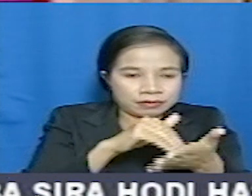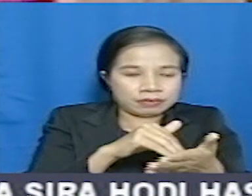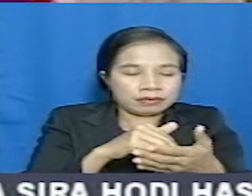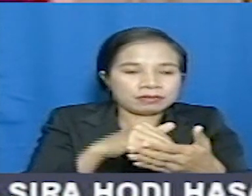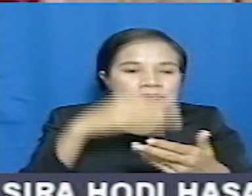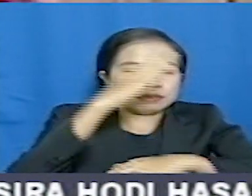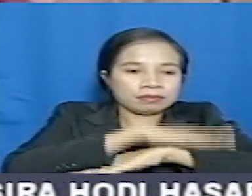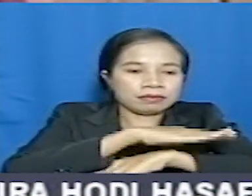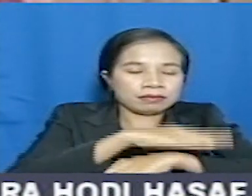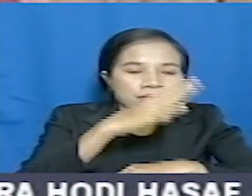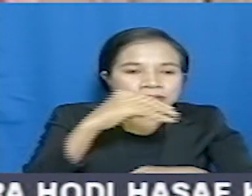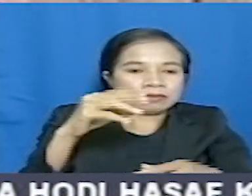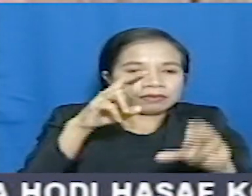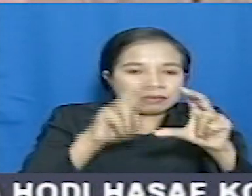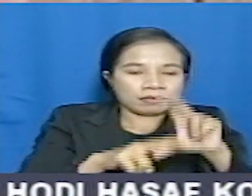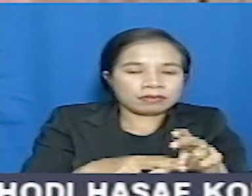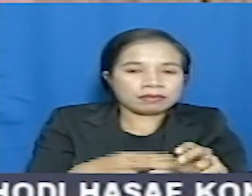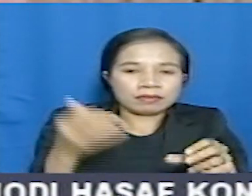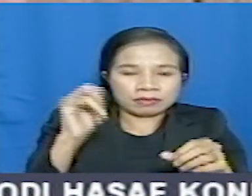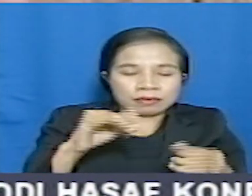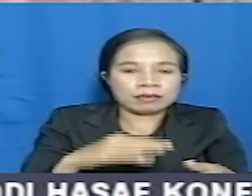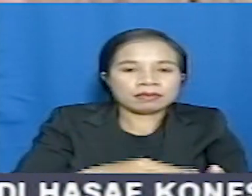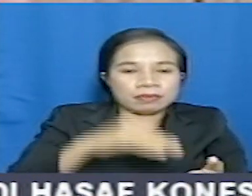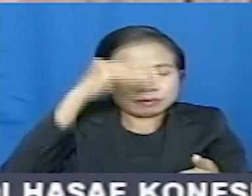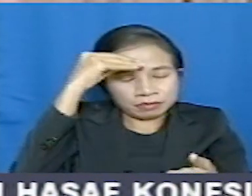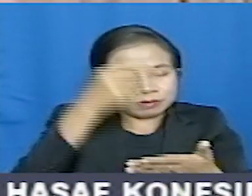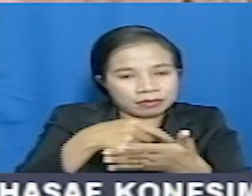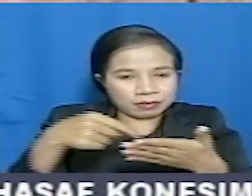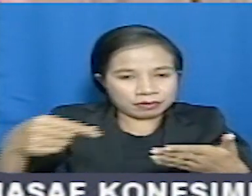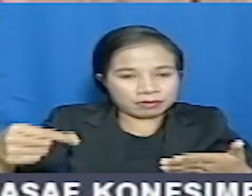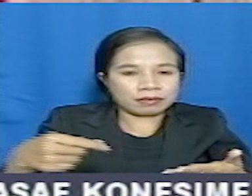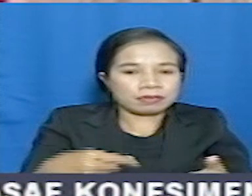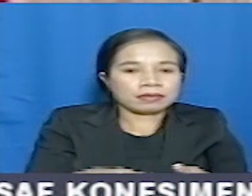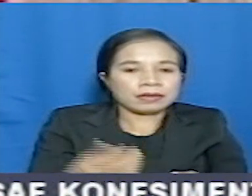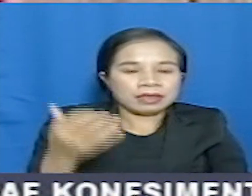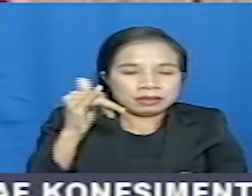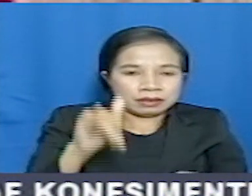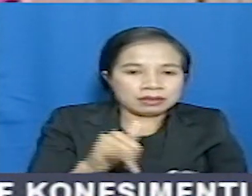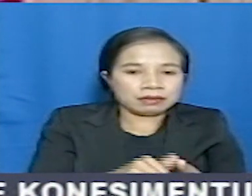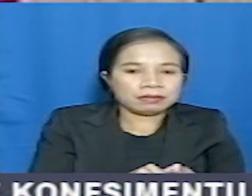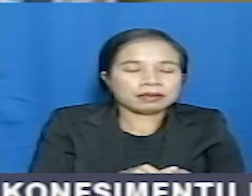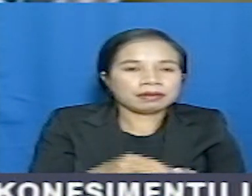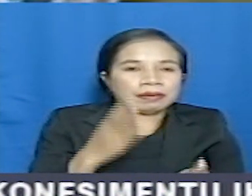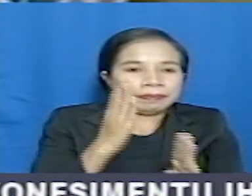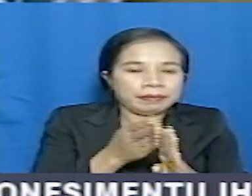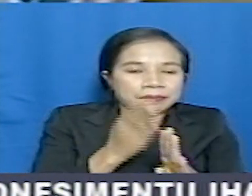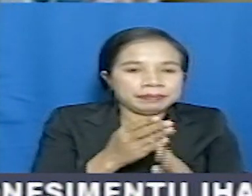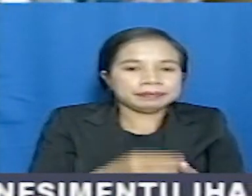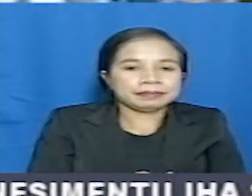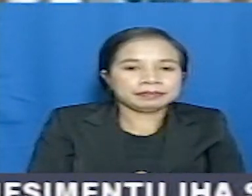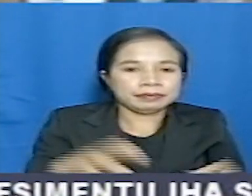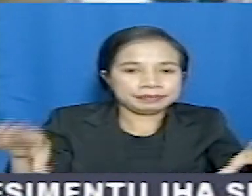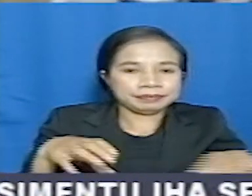cadeiras balabarek Sira. O Nis Sira Bele aprende hakere com Sira Belbadina Slitan. Entretanto, o